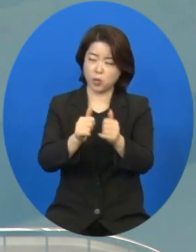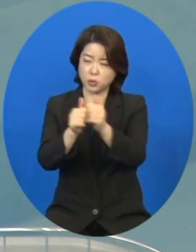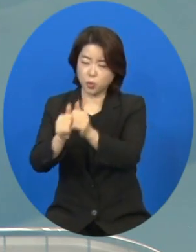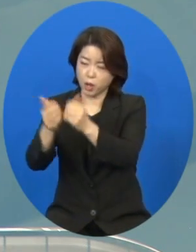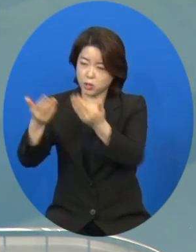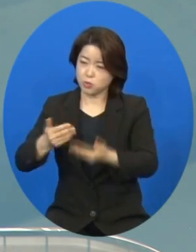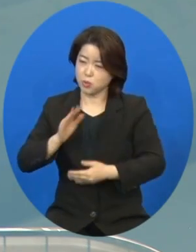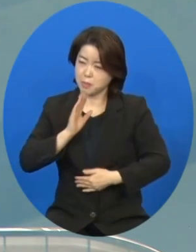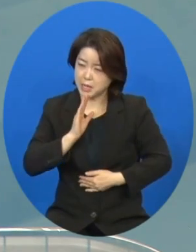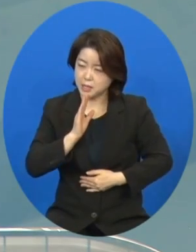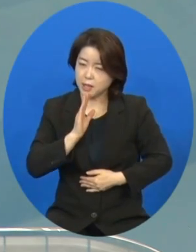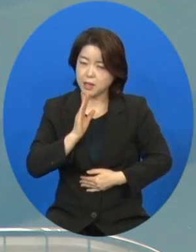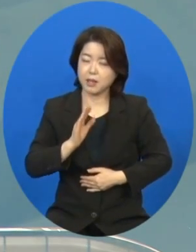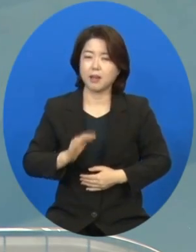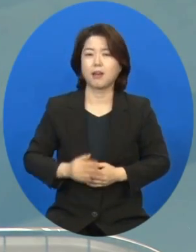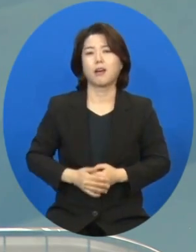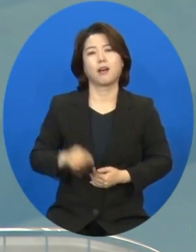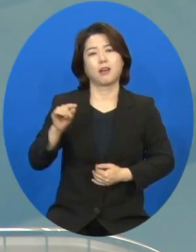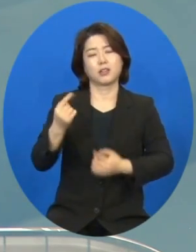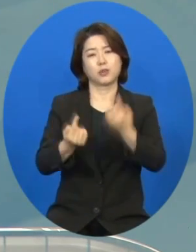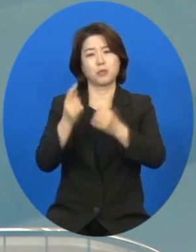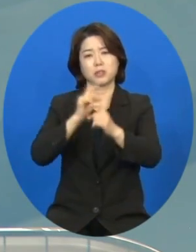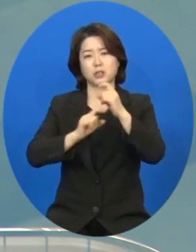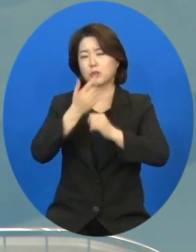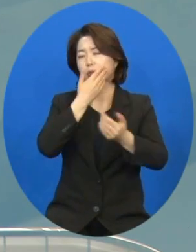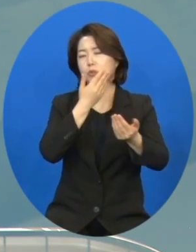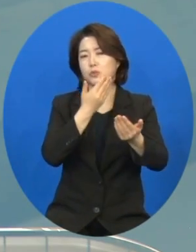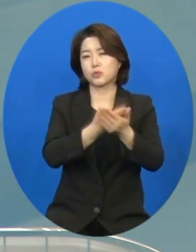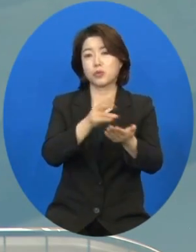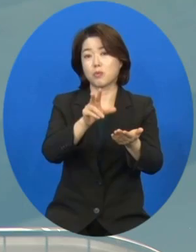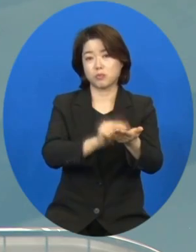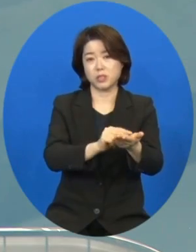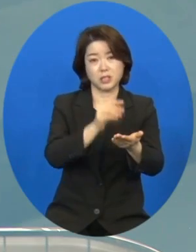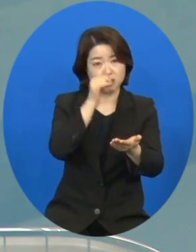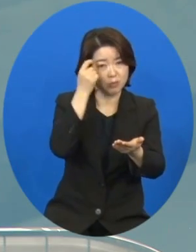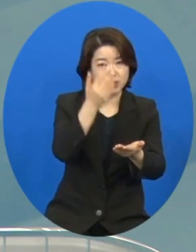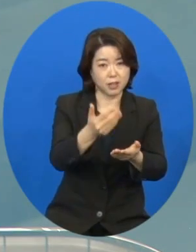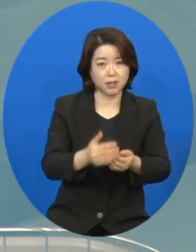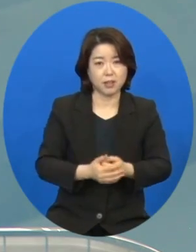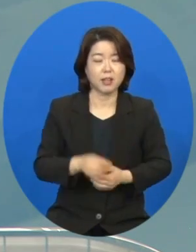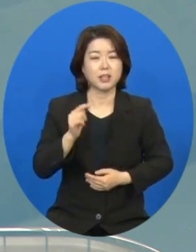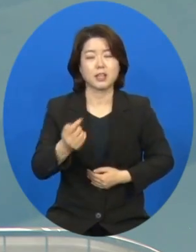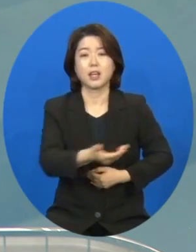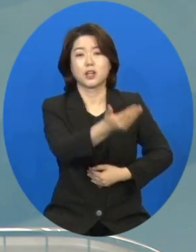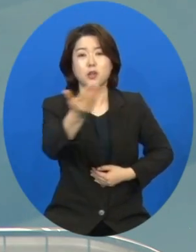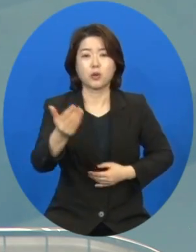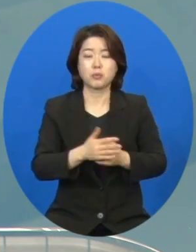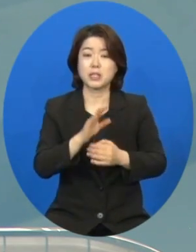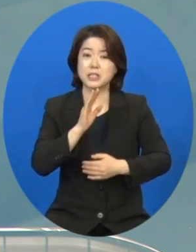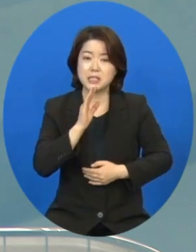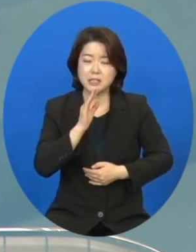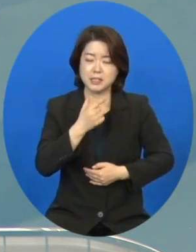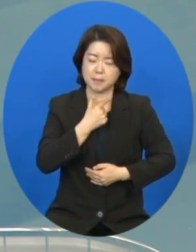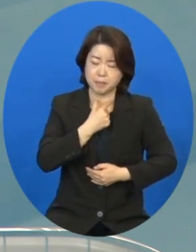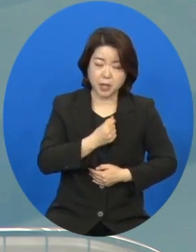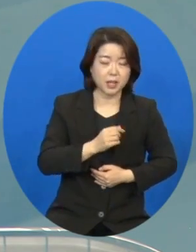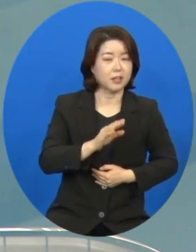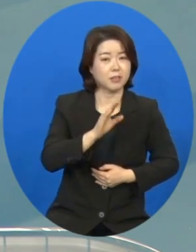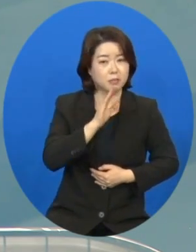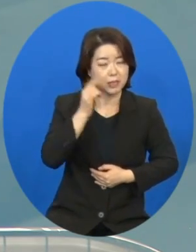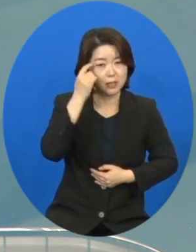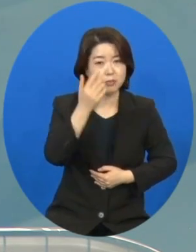건가? 여러분 이것보다 더 중요한 문제가 어디 있나요? 이것이 여러분에게 진짜 갈망인가요?